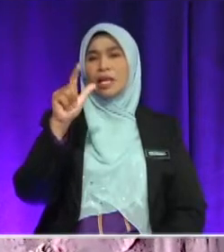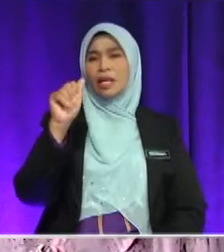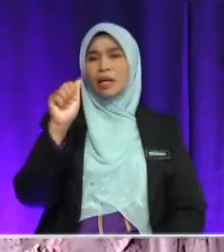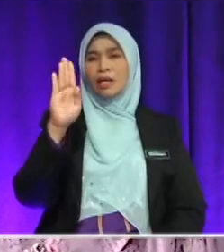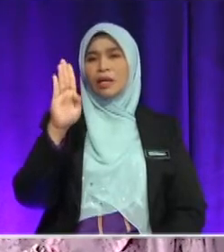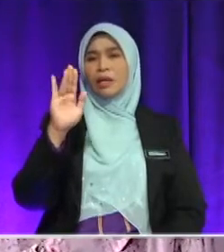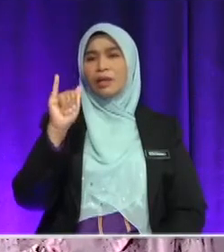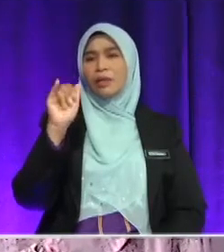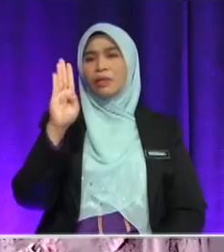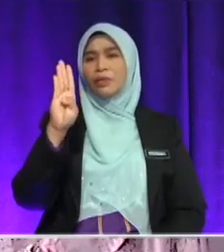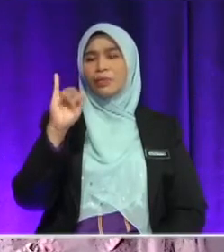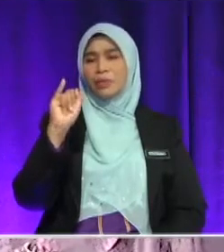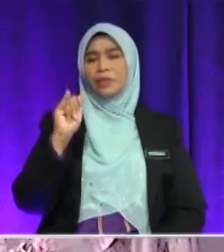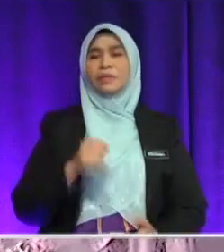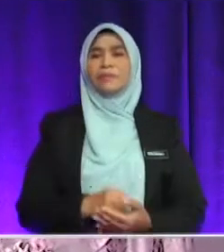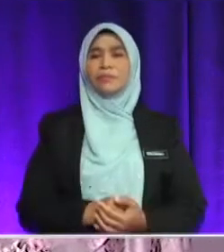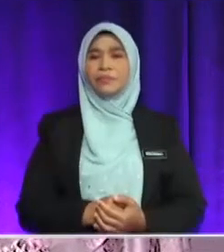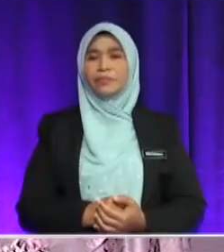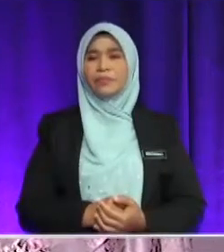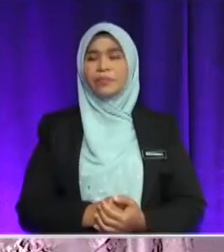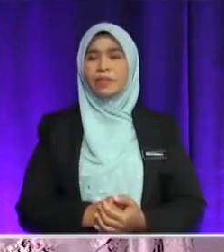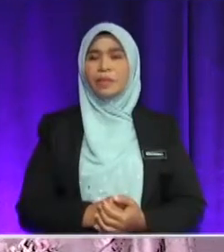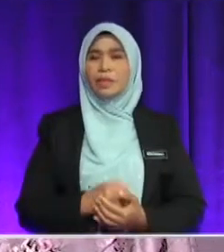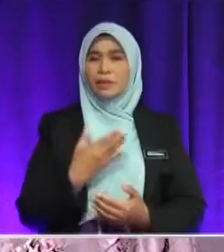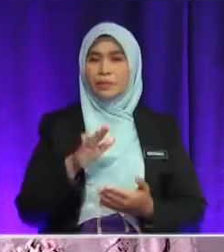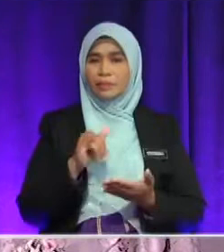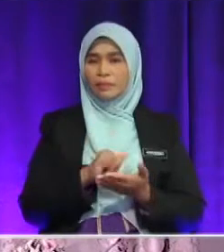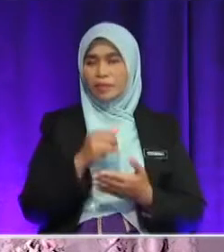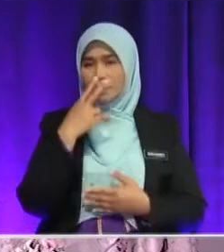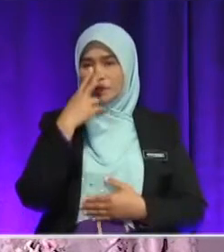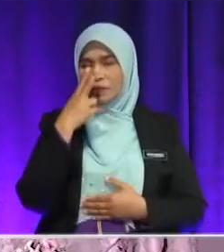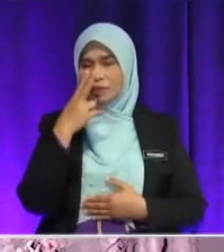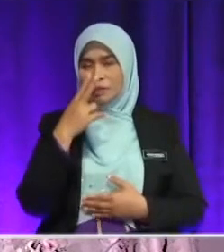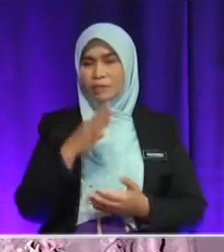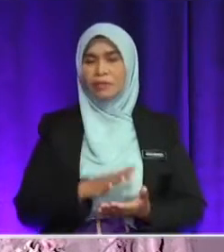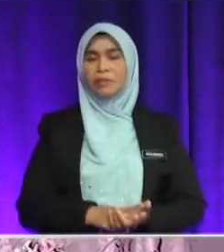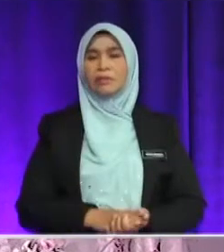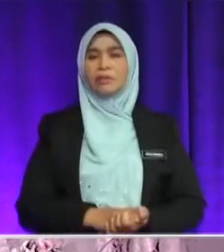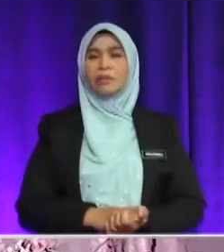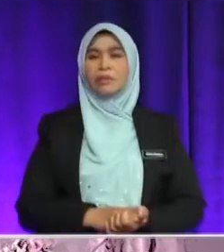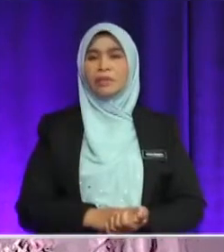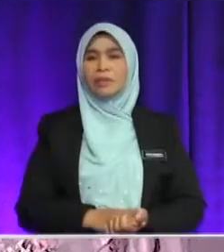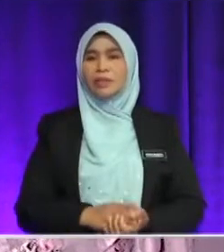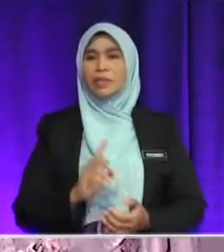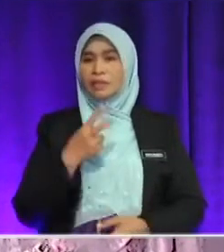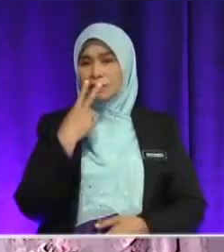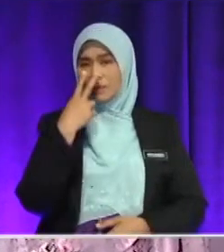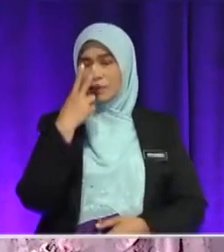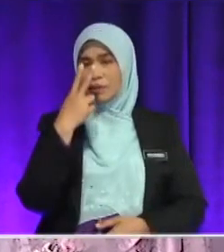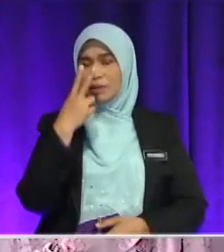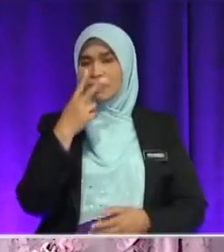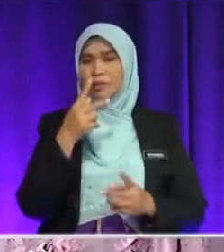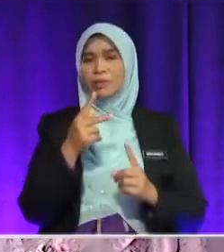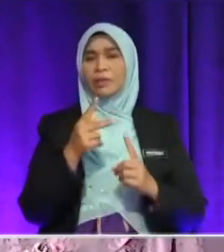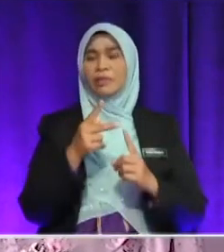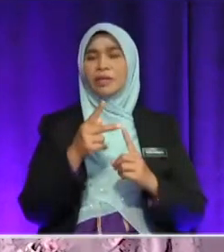Ki seterusnya keteng kita juga ameliaelle dalam riwayat hidup ini Memulai semua itu melihat juga kepada